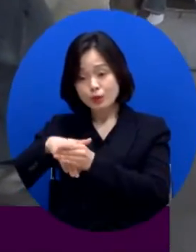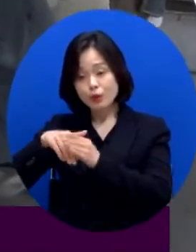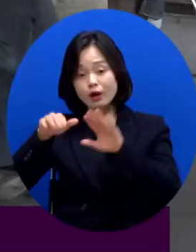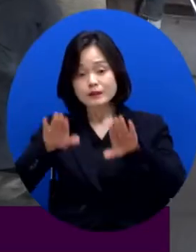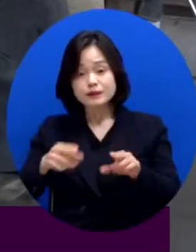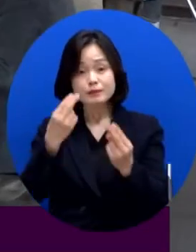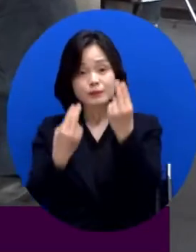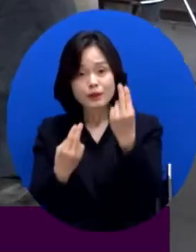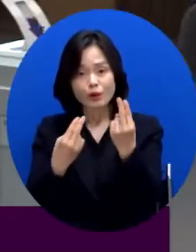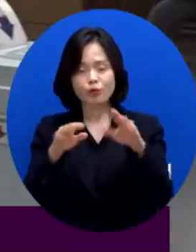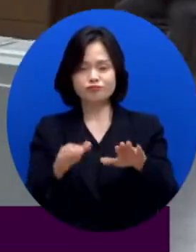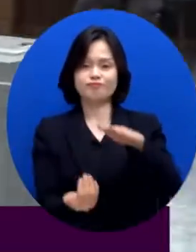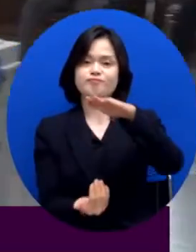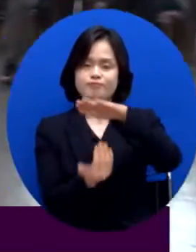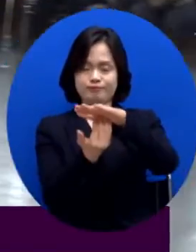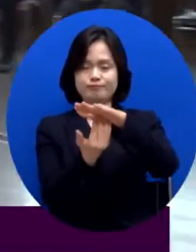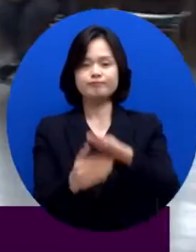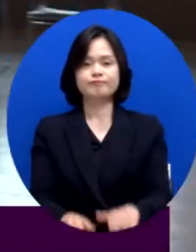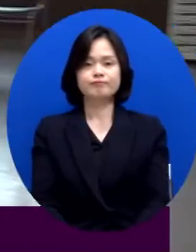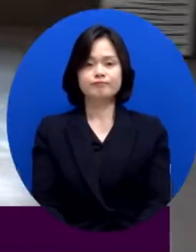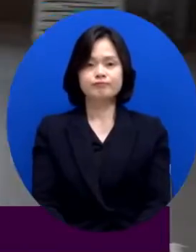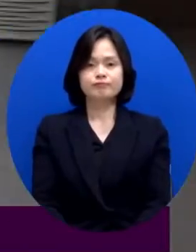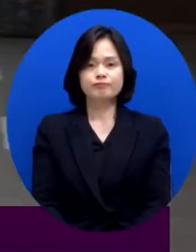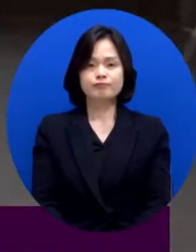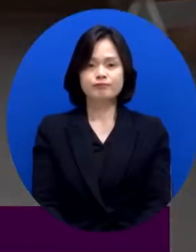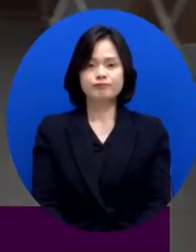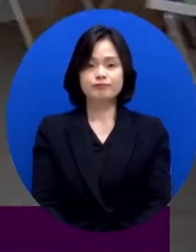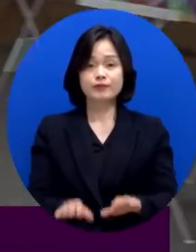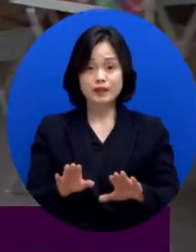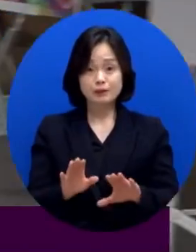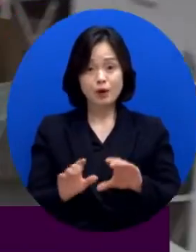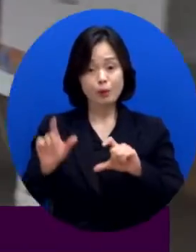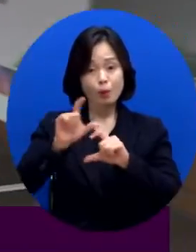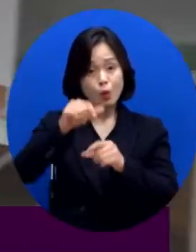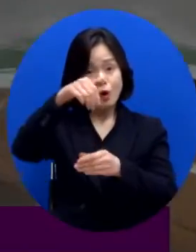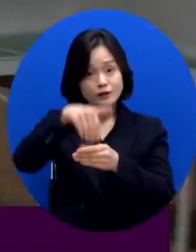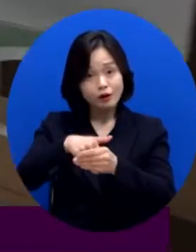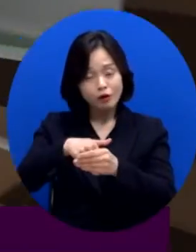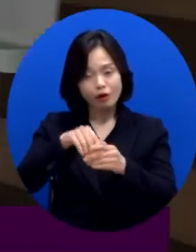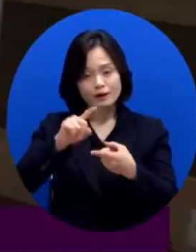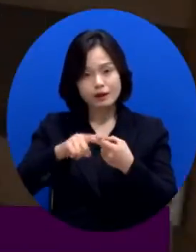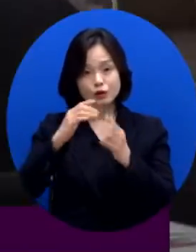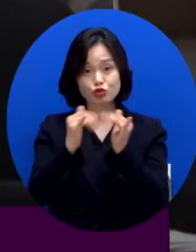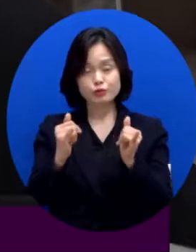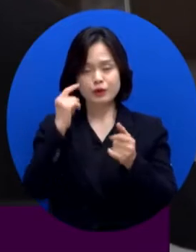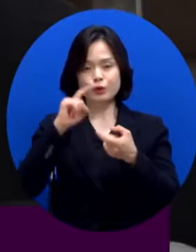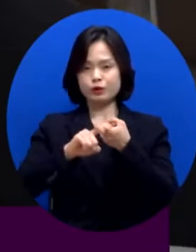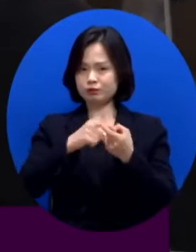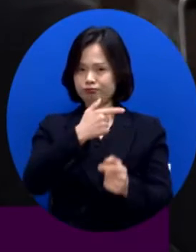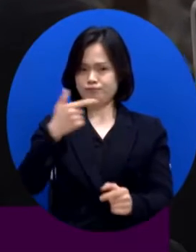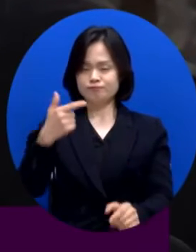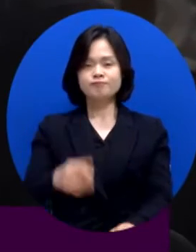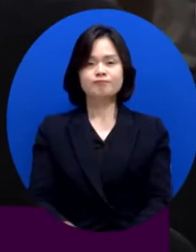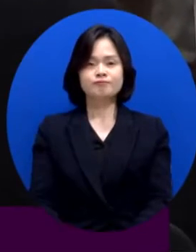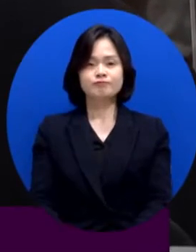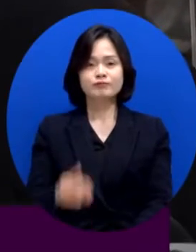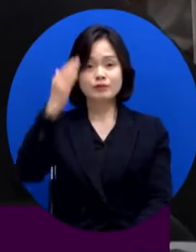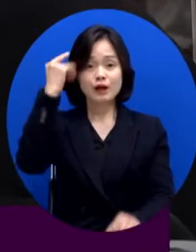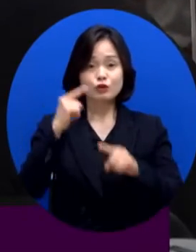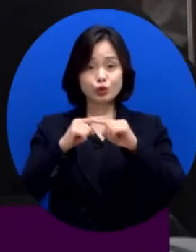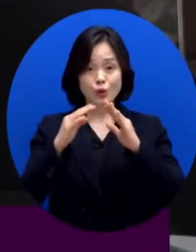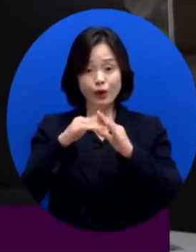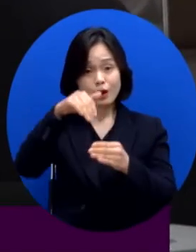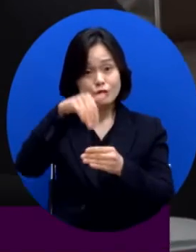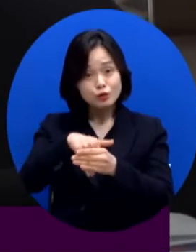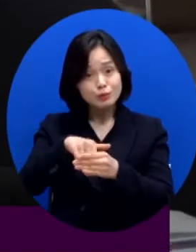높은 투표율을 기록했습니다. 그만큼 이번 보궐선거에 쏠린 높은 관심을 확인할 수 있겠습니다. 한국교회